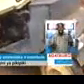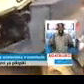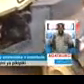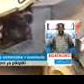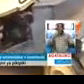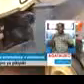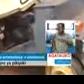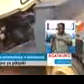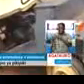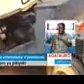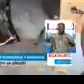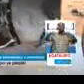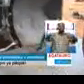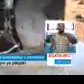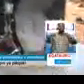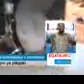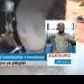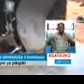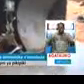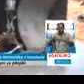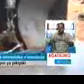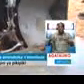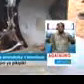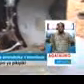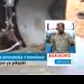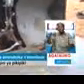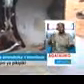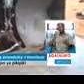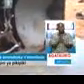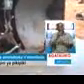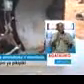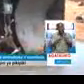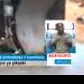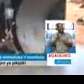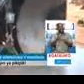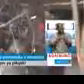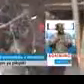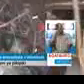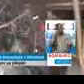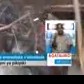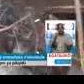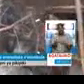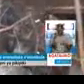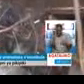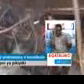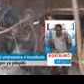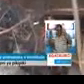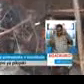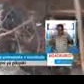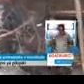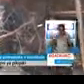ekoleddwa makanika wa pikipiki masanafu Daudi Kyeyune ng'ategeeza nti kimutwalidde ebbanga lya myaka ebiri nga yiye engeri y'okugattamu